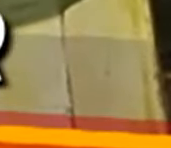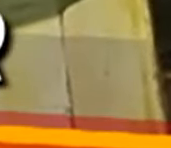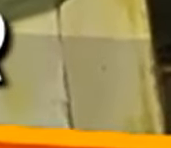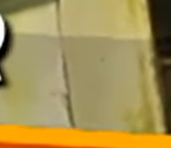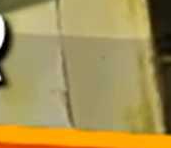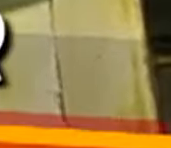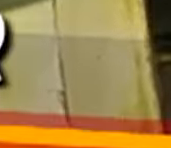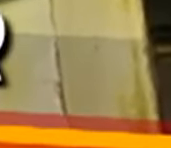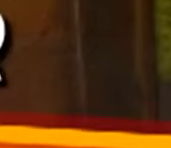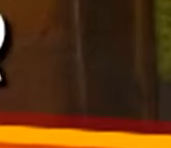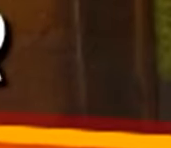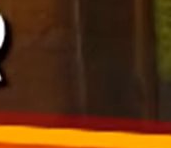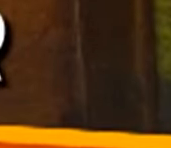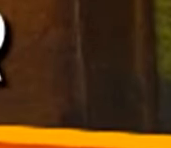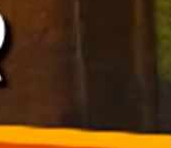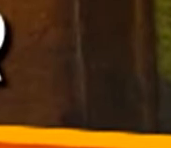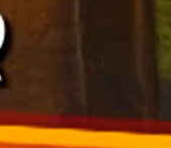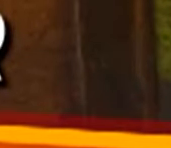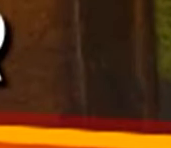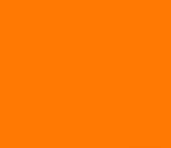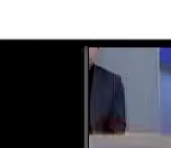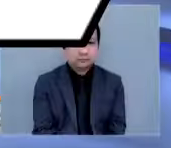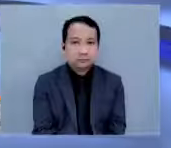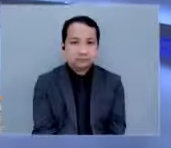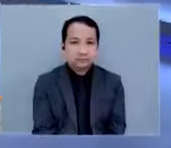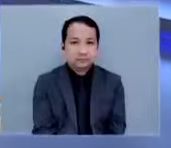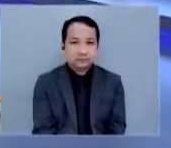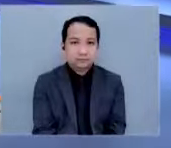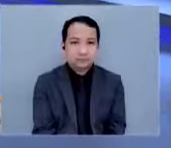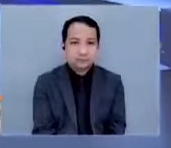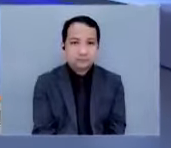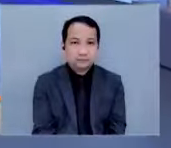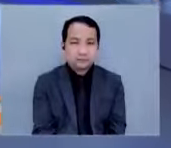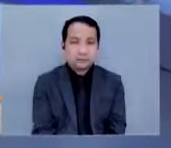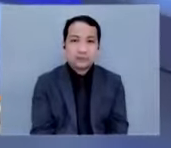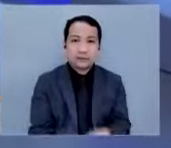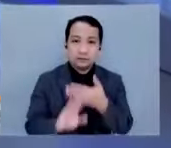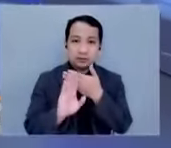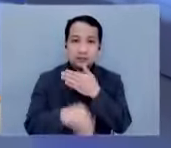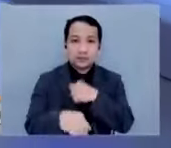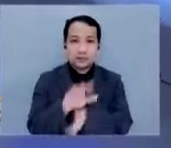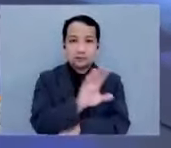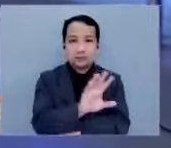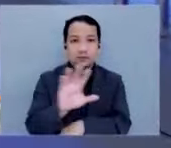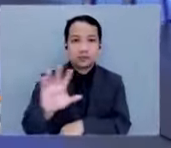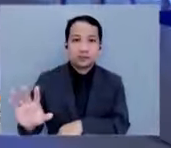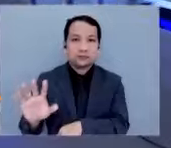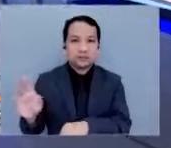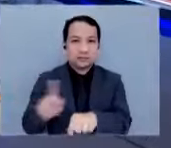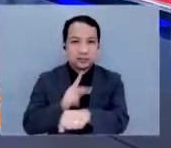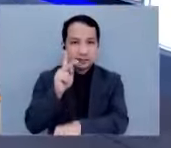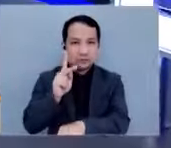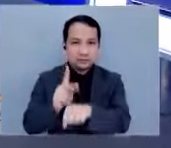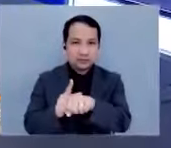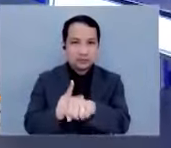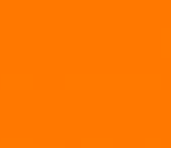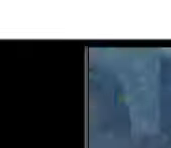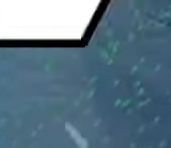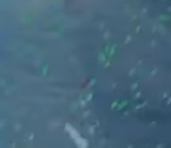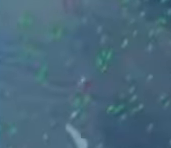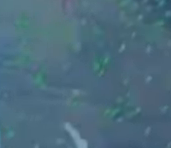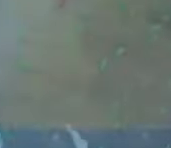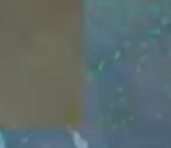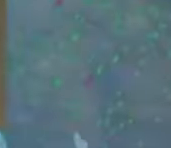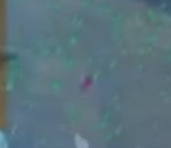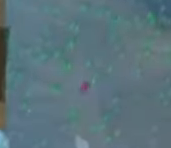May paliwanag dyan ang PCSO. Abangan ng lahat ng yan sa pagbabalik ng Frontline Pilipinas.